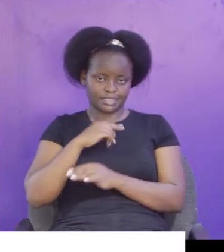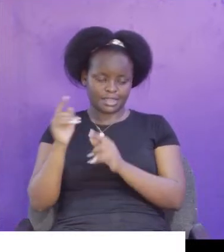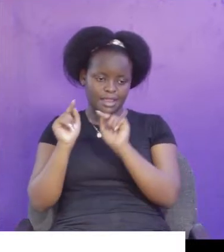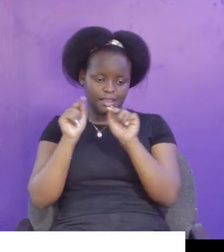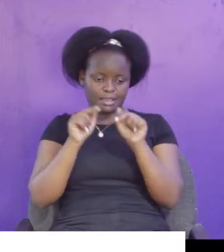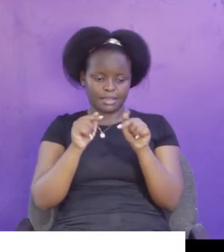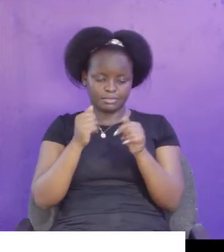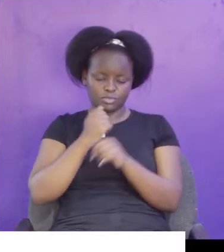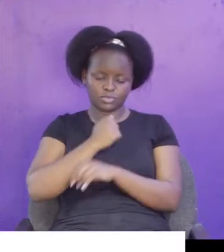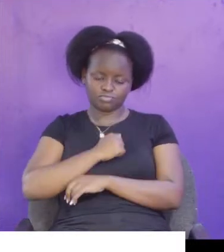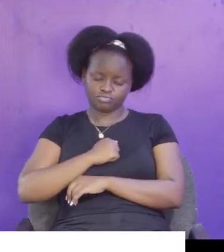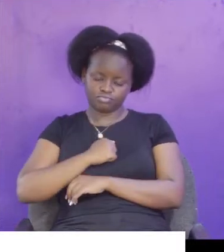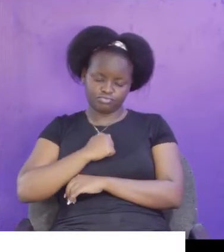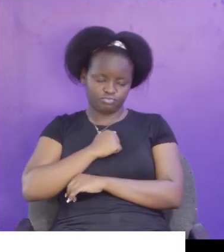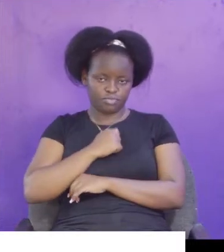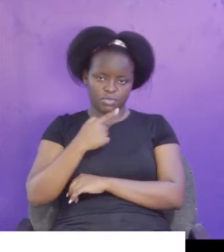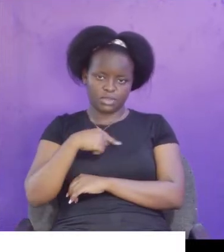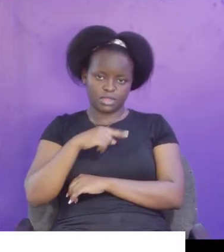sisi,